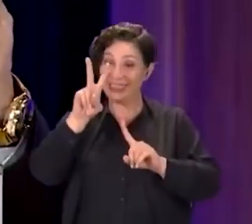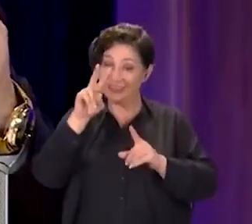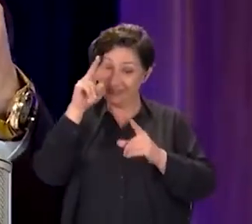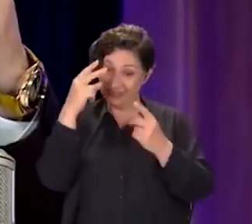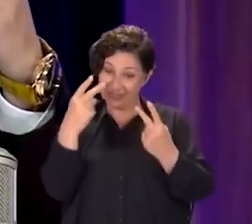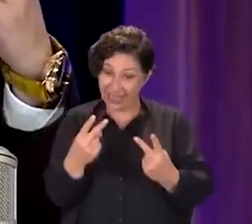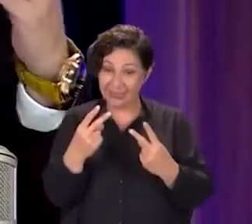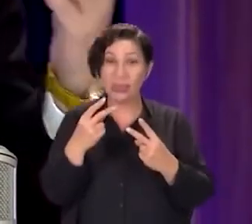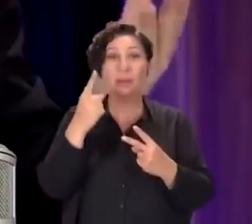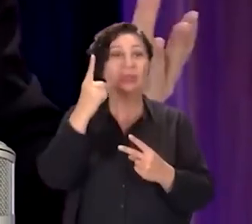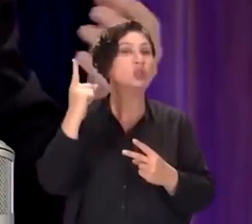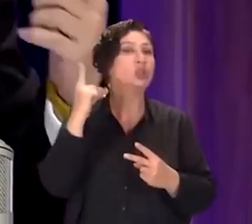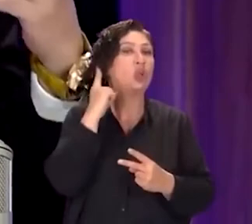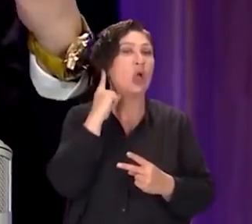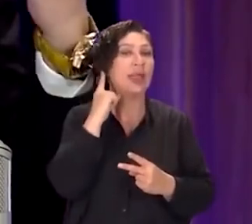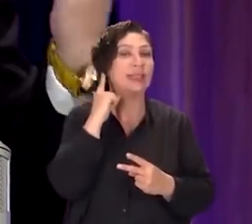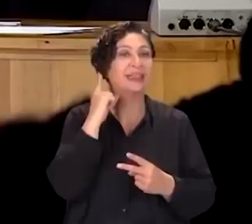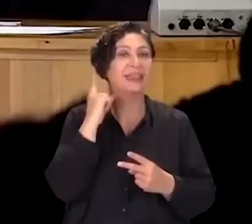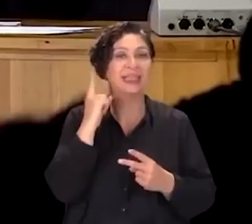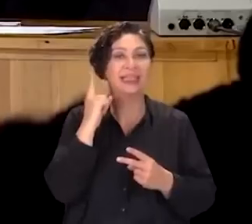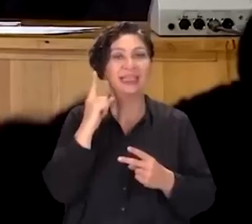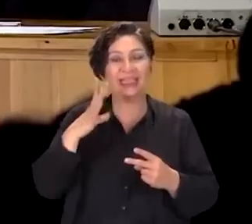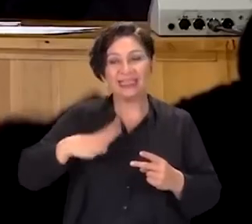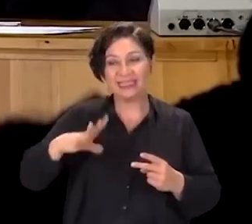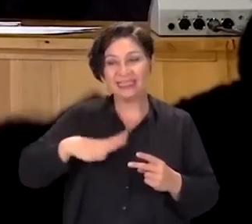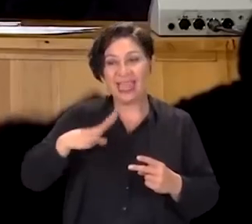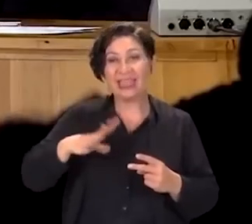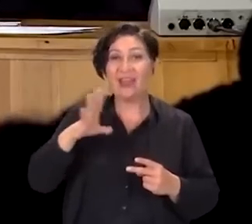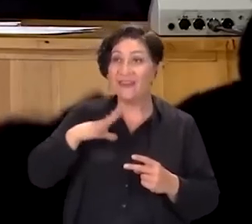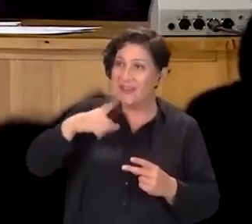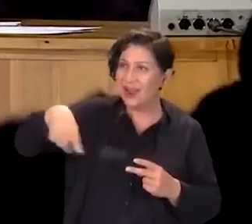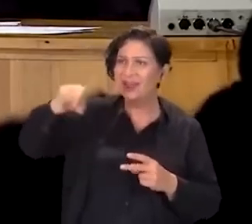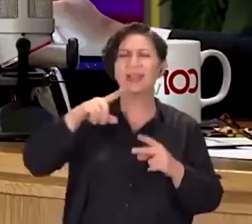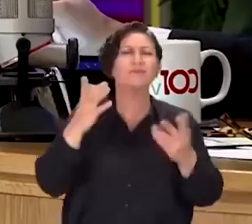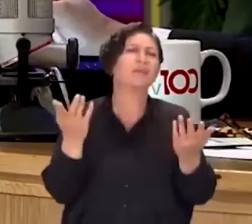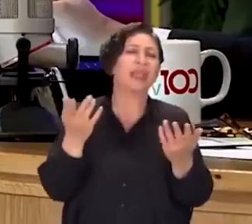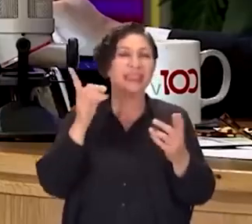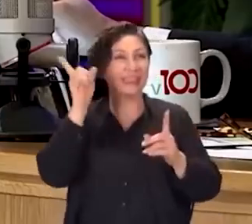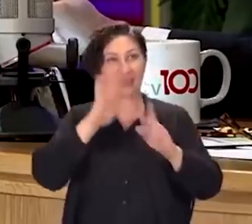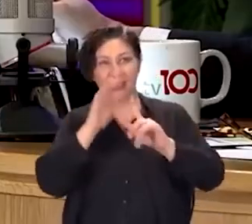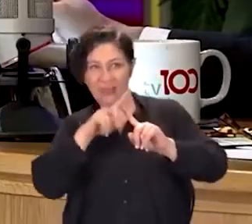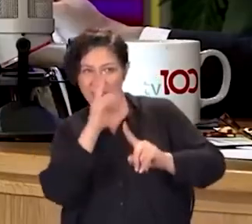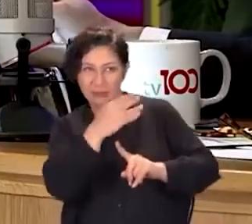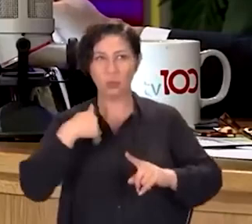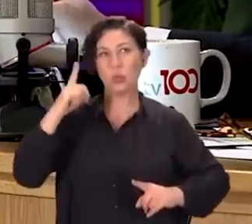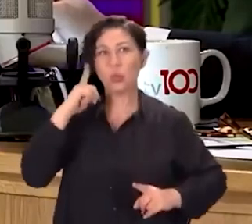televizyondan bir şöhret arzusu içinde olanlar ya da genelde